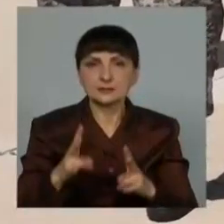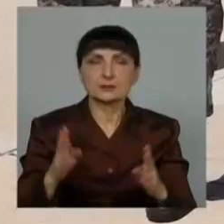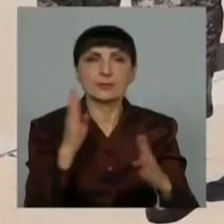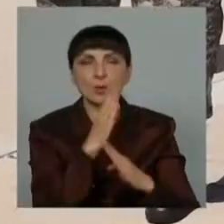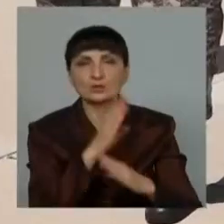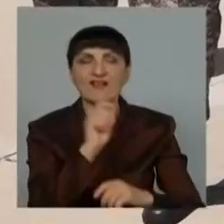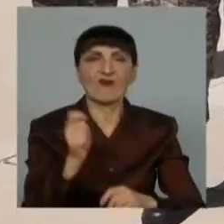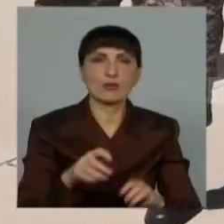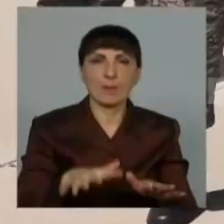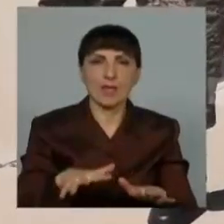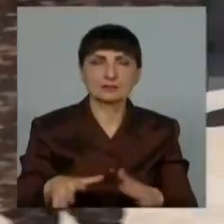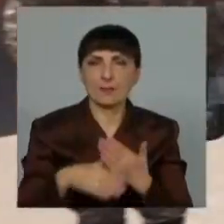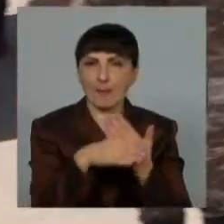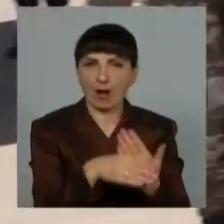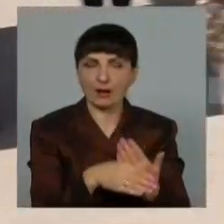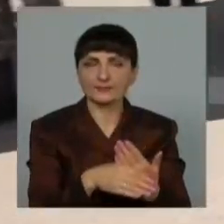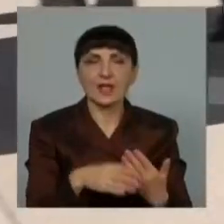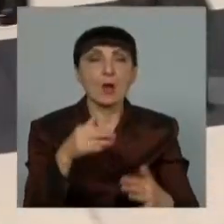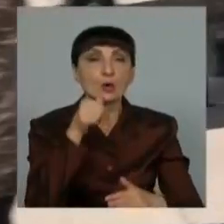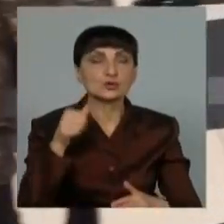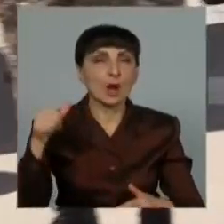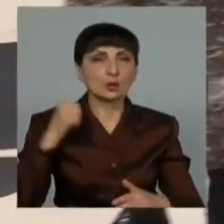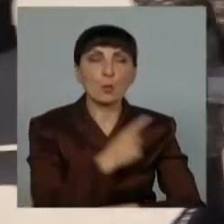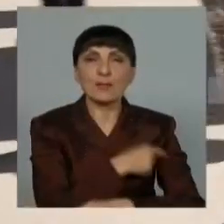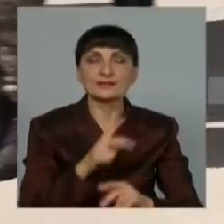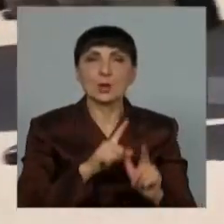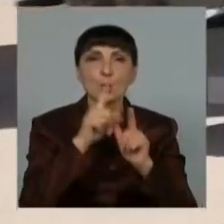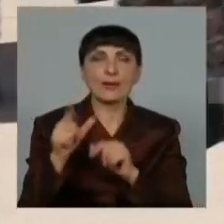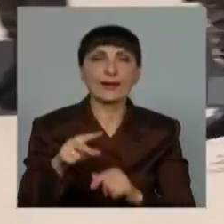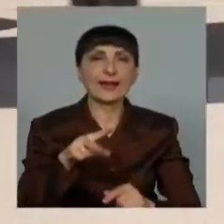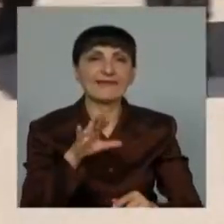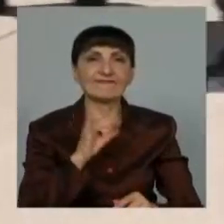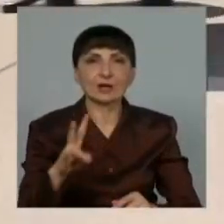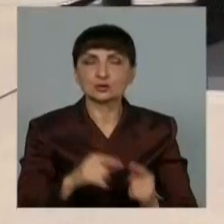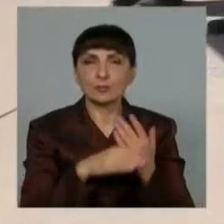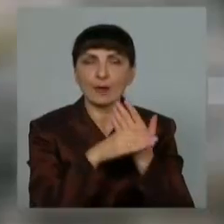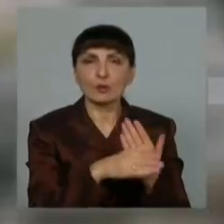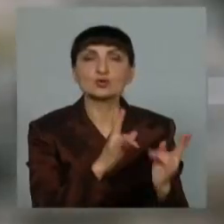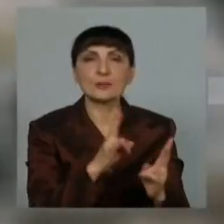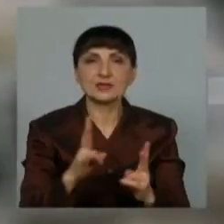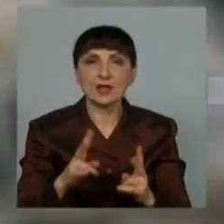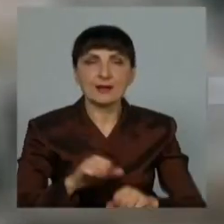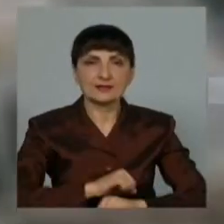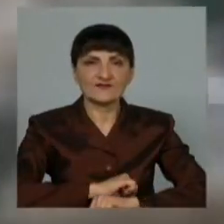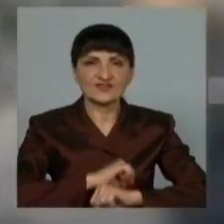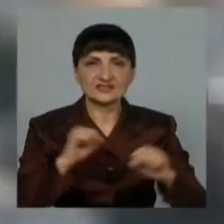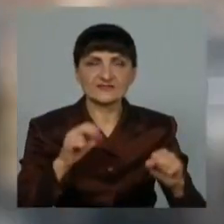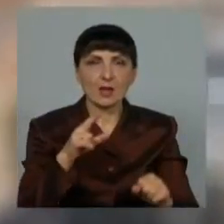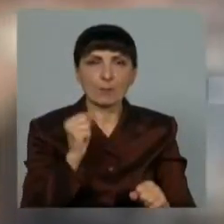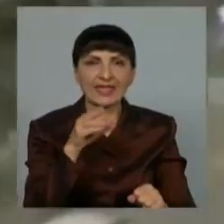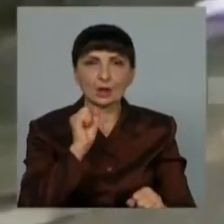природного и техногенного характера. К примеру, в прошлом году медики отправились в Ливан, чтобы помочь пострадавшим при взрывах в